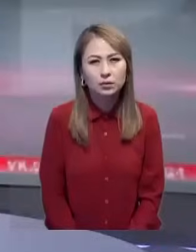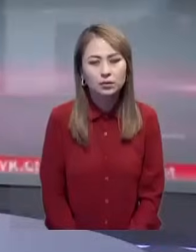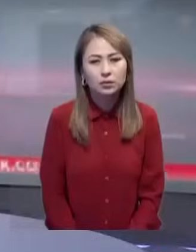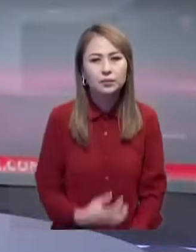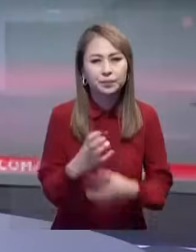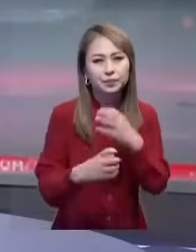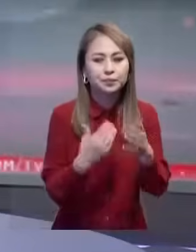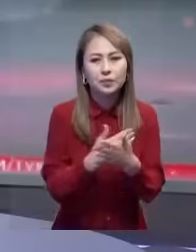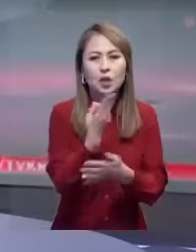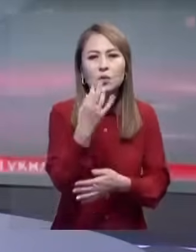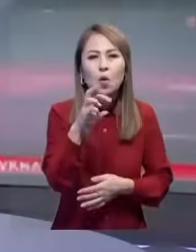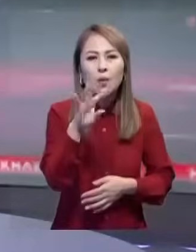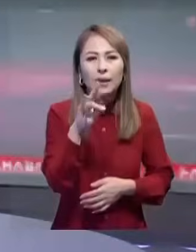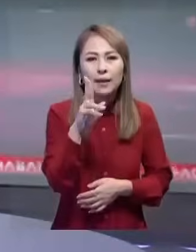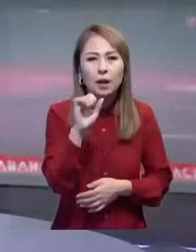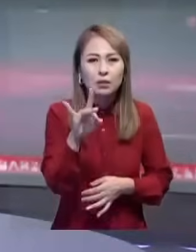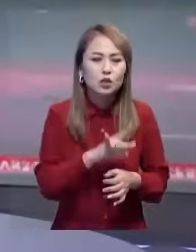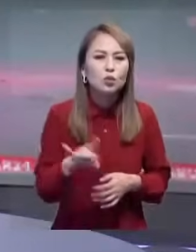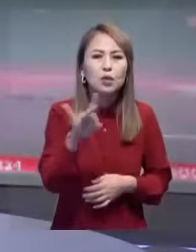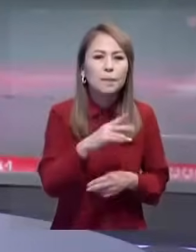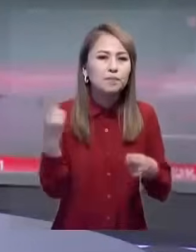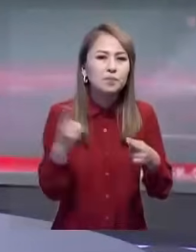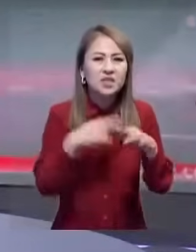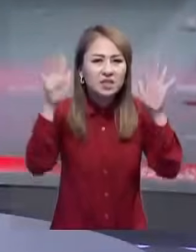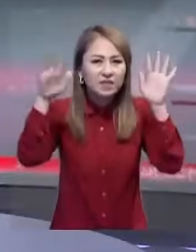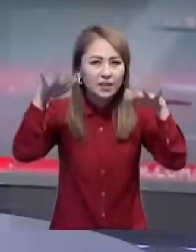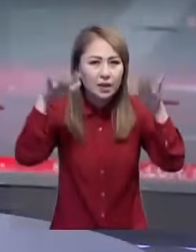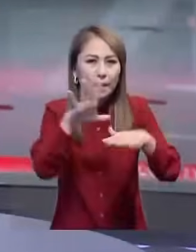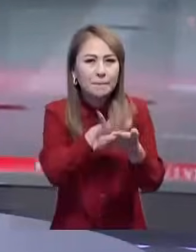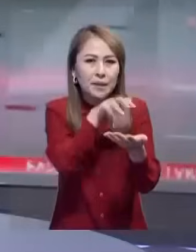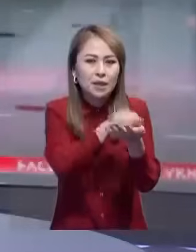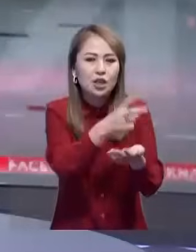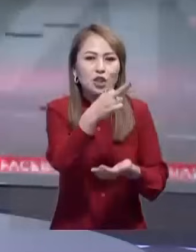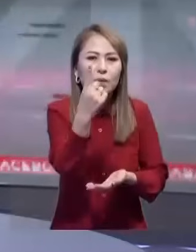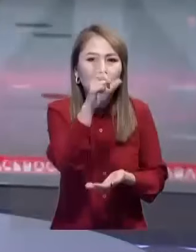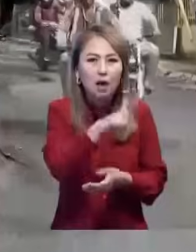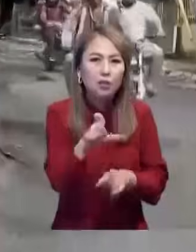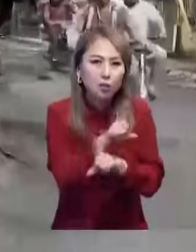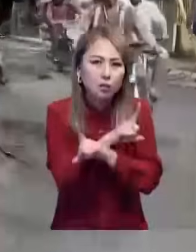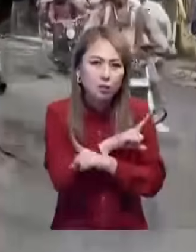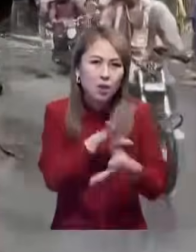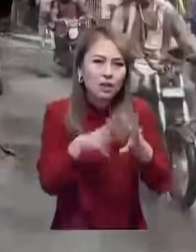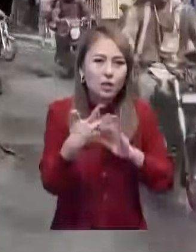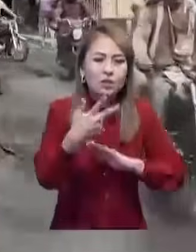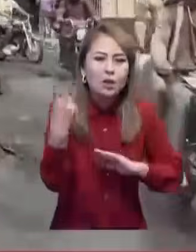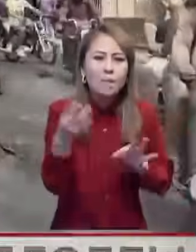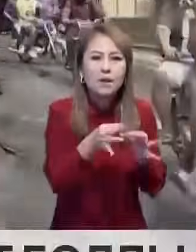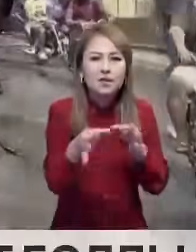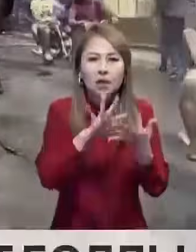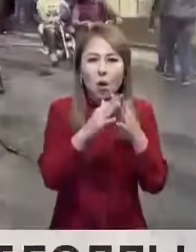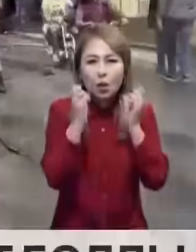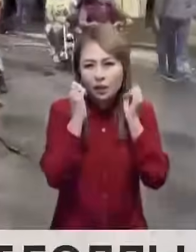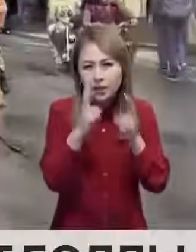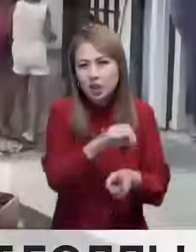Енді жаһан шарлап қайтайық. Доминикан Республикасында толассы жауған нөсер салдарынан 21 адам опат болды. Елдегі барлық 32